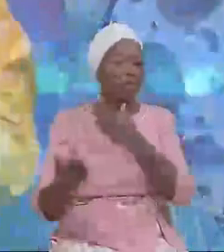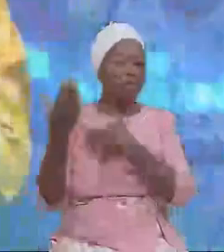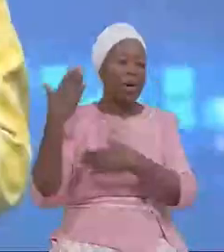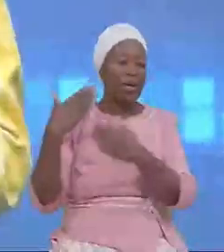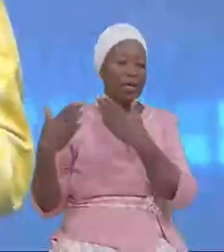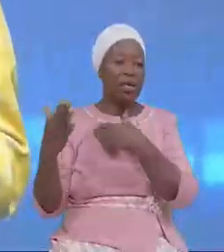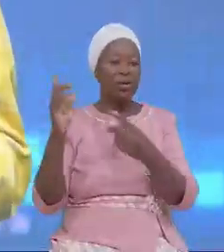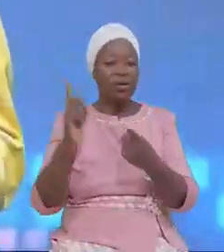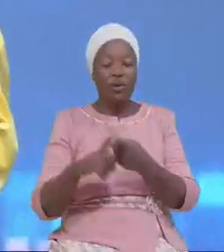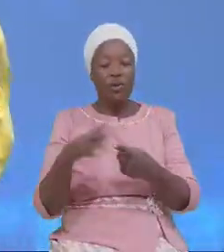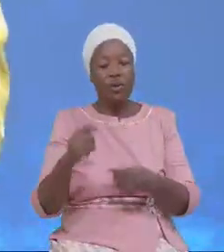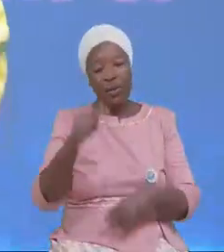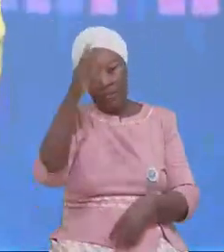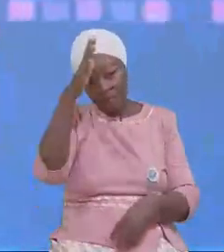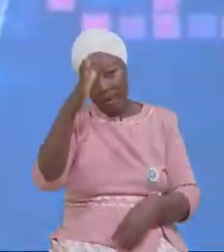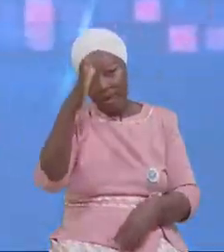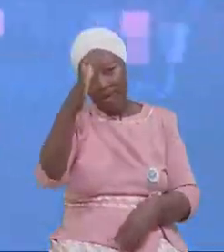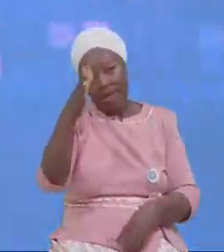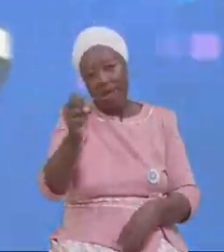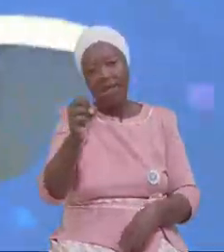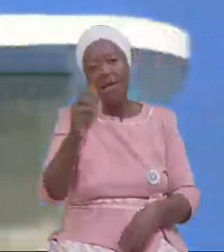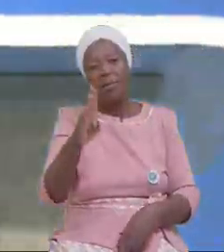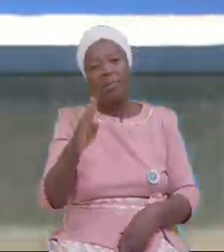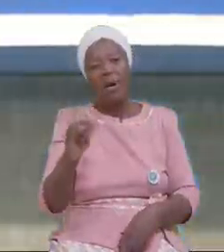pères par les prophètes,